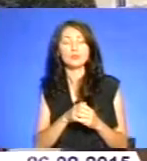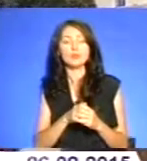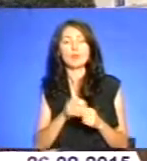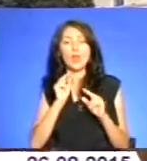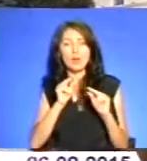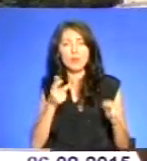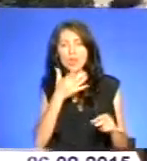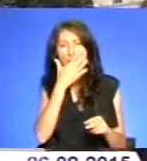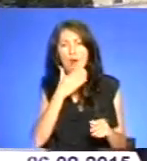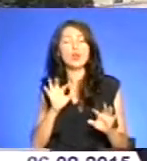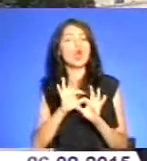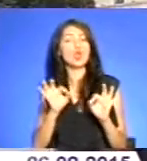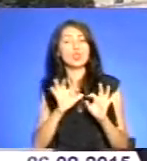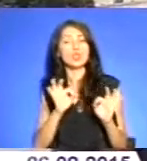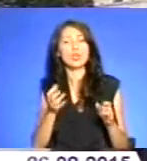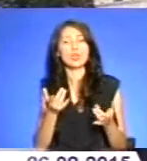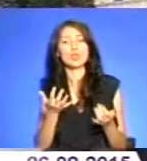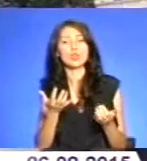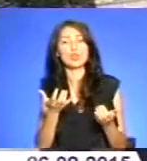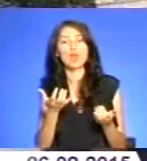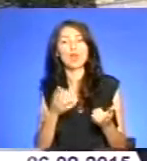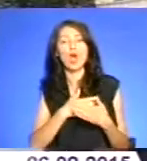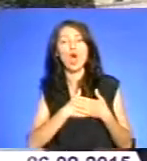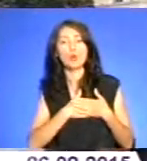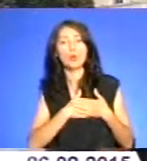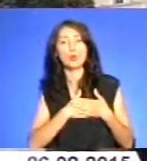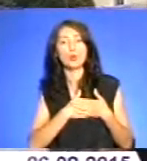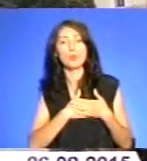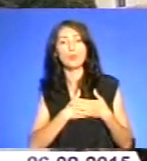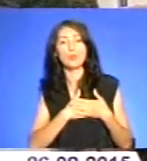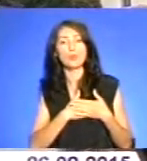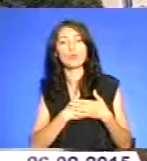її. Та ще люблю